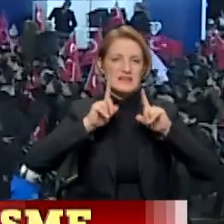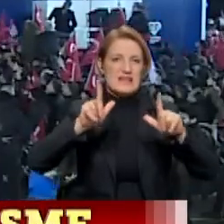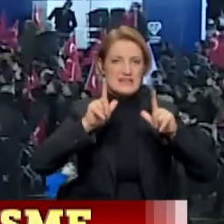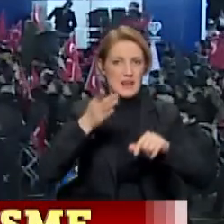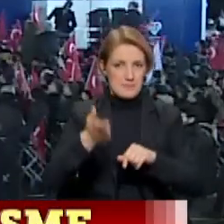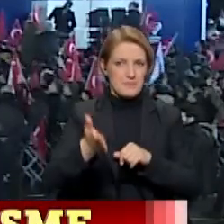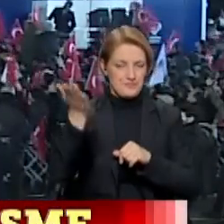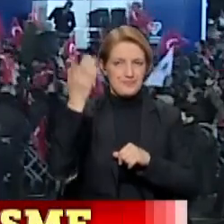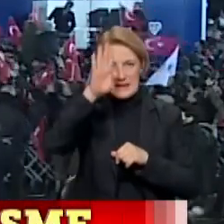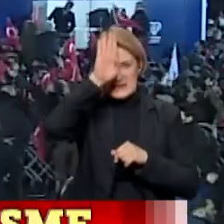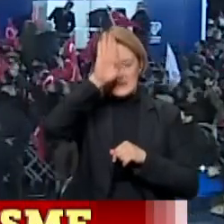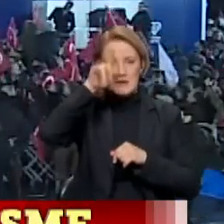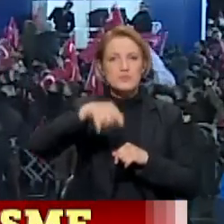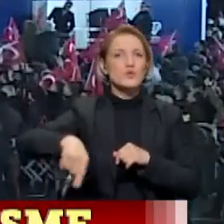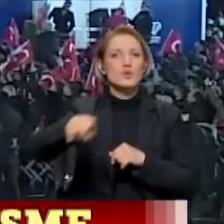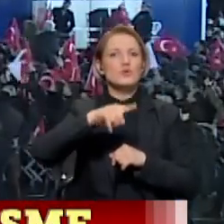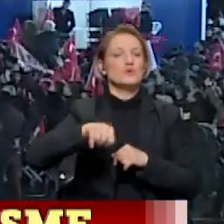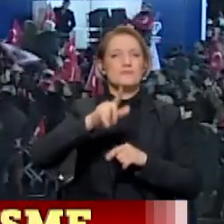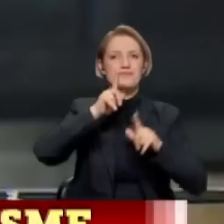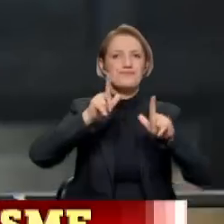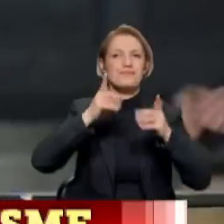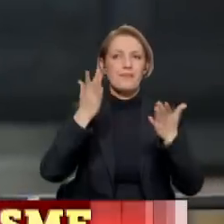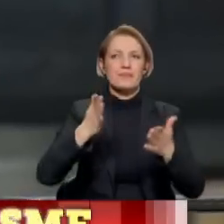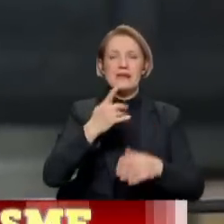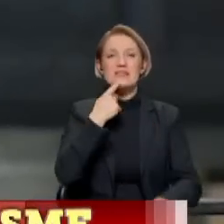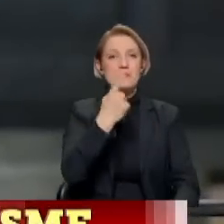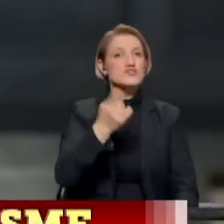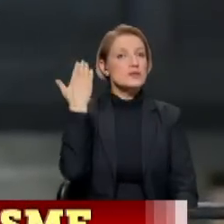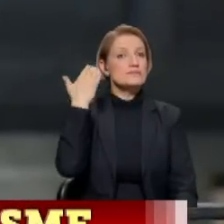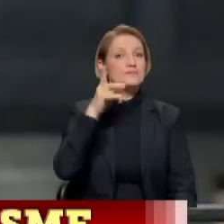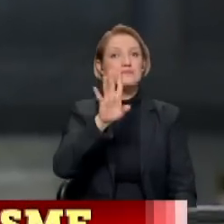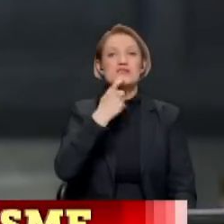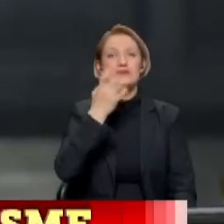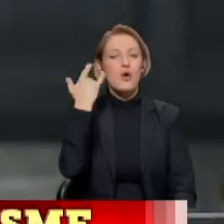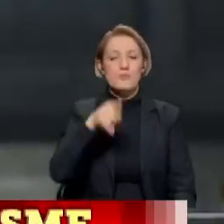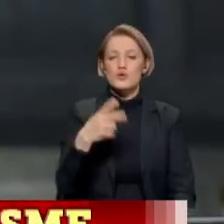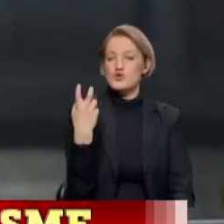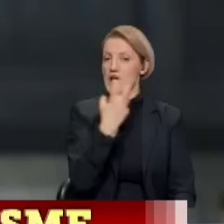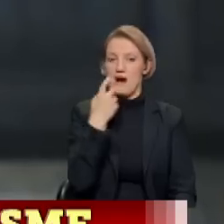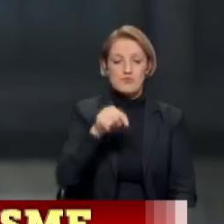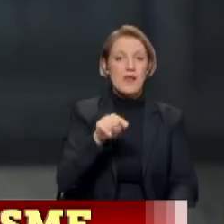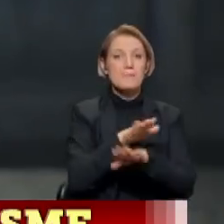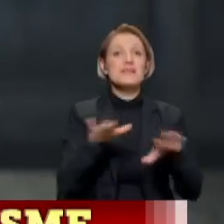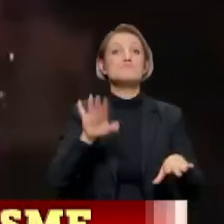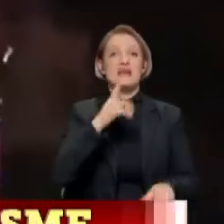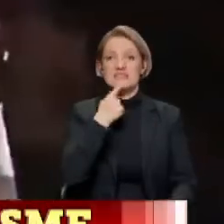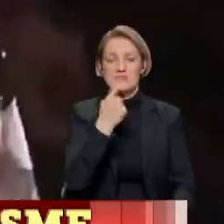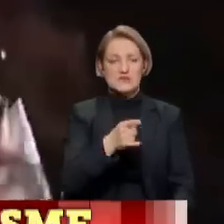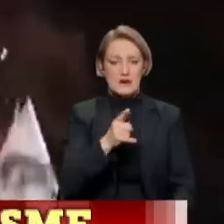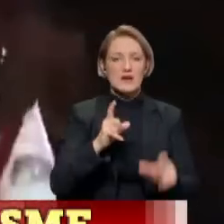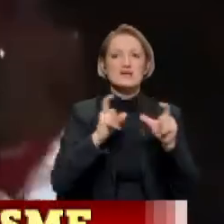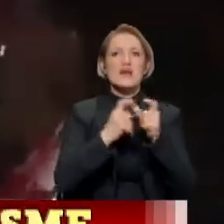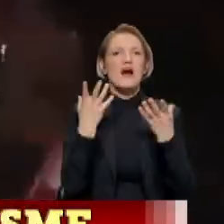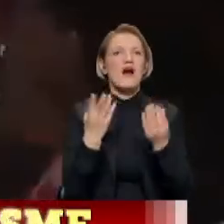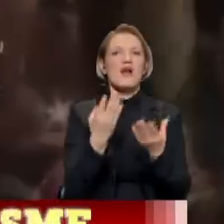seslenip, İstanbulluya seslenip demişti ki bu şarkı burada bitmez.